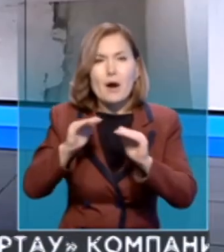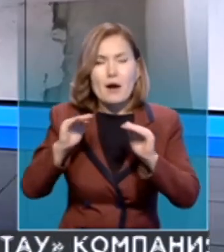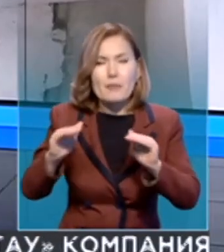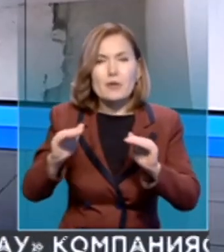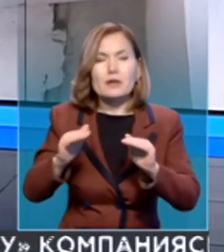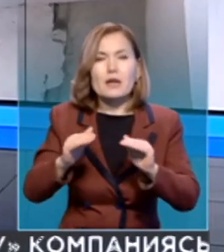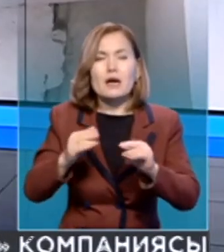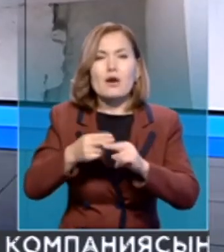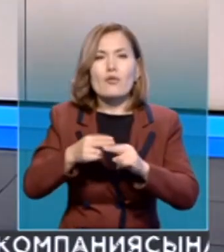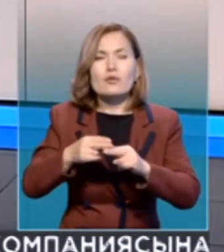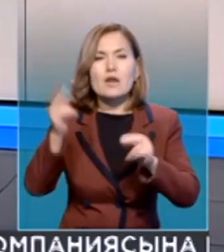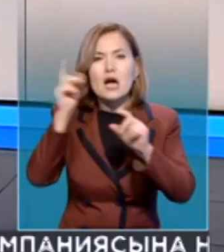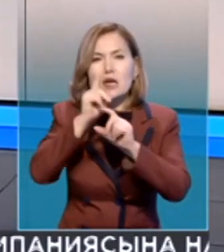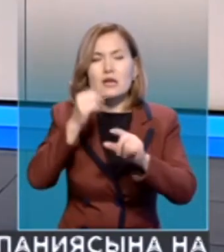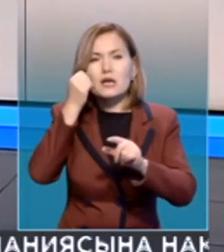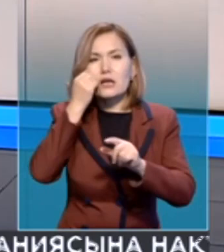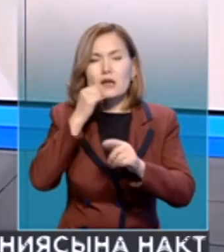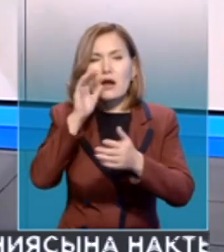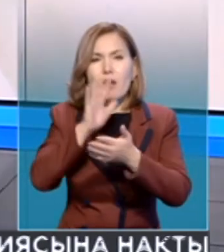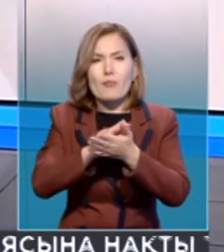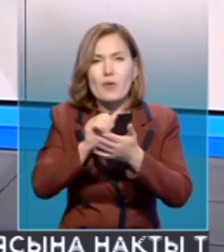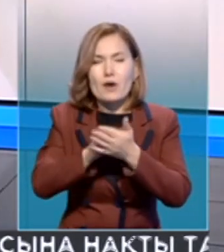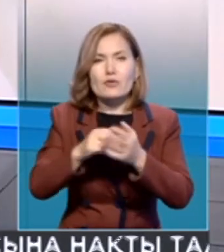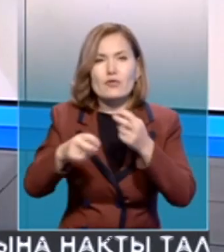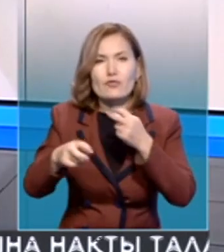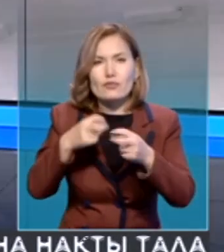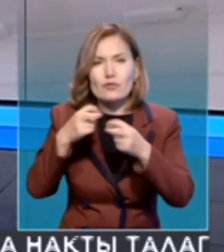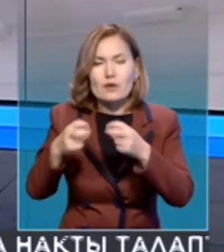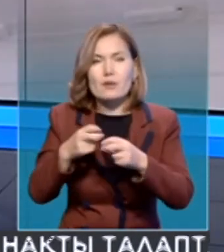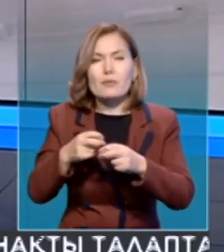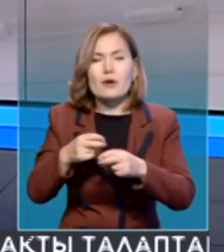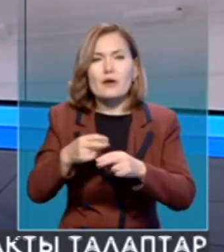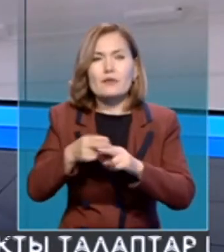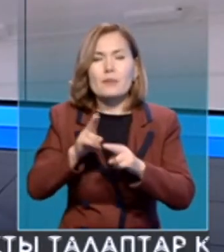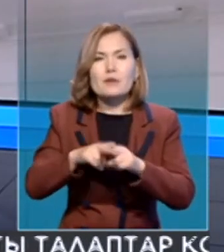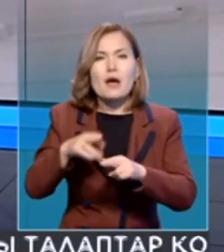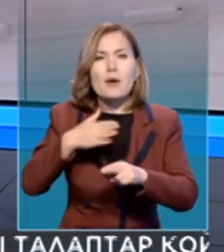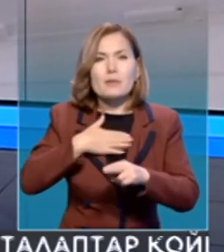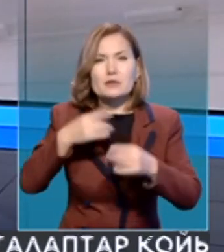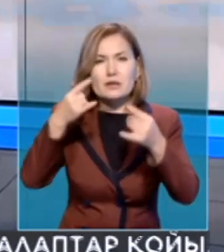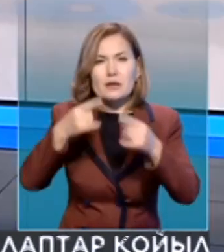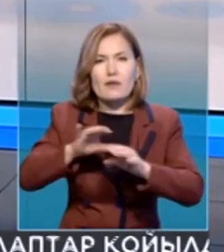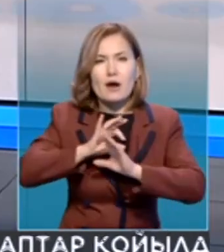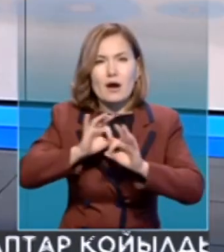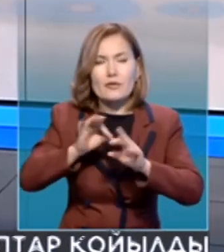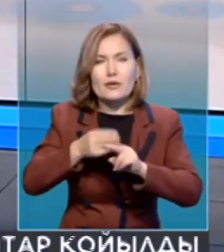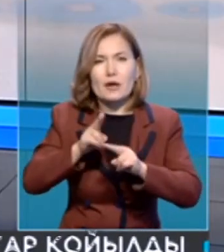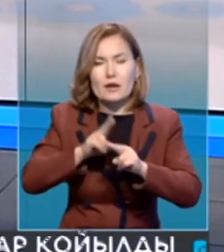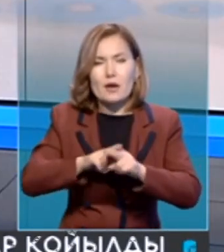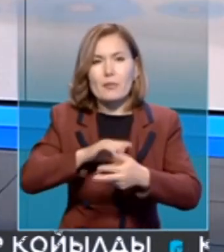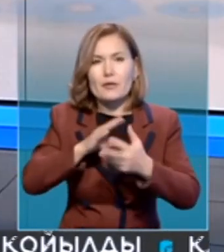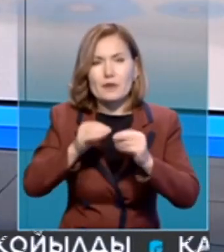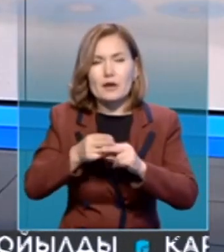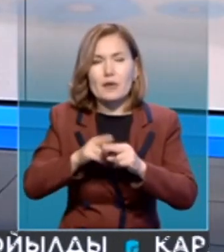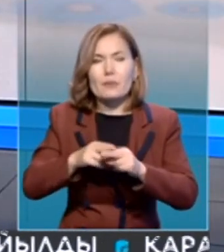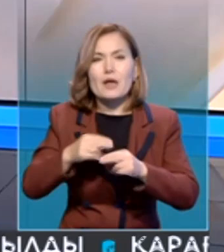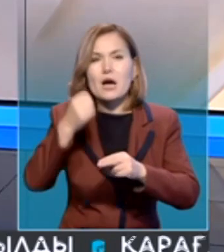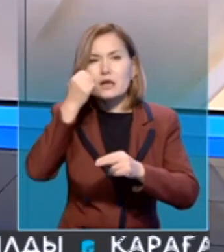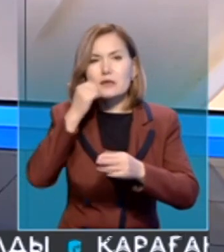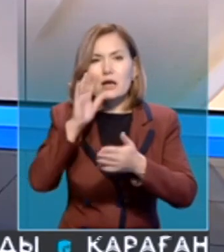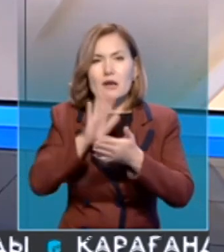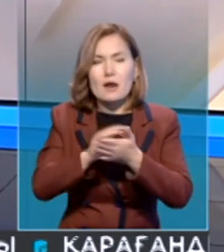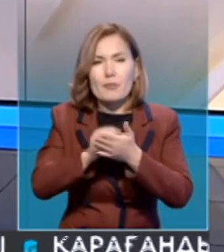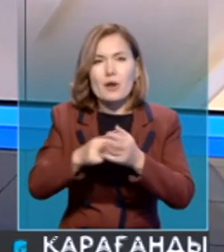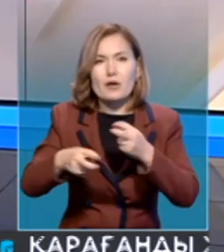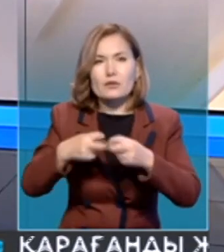қабырғасы қақырап, іргетасы сөгілген мектепте оқу жатқанын айтқан болатынбыз. Темір құрсаулардың көмегімен ғана тұрған білім